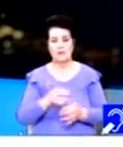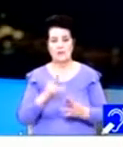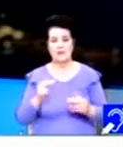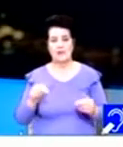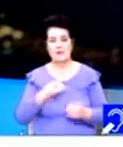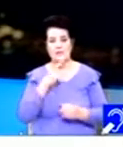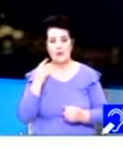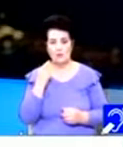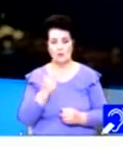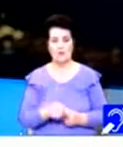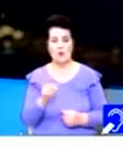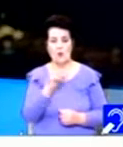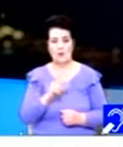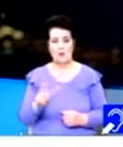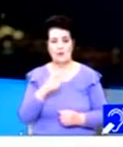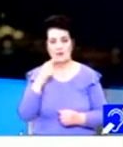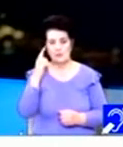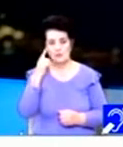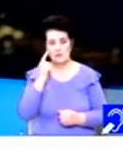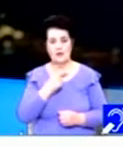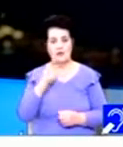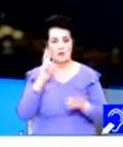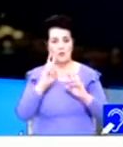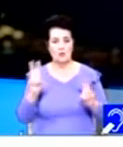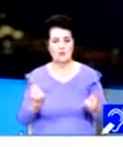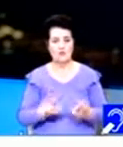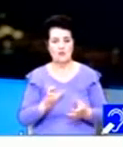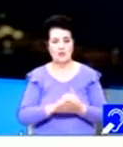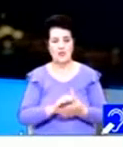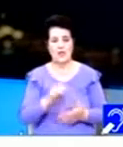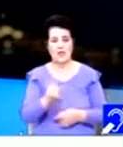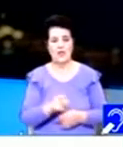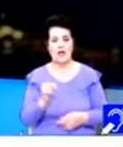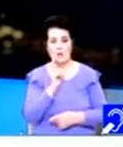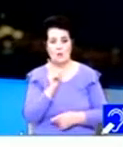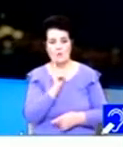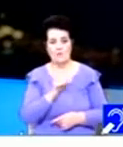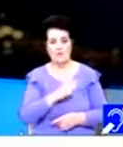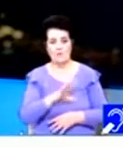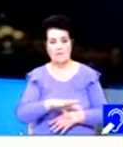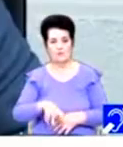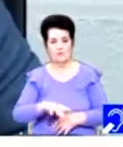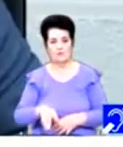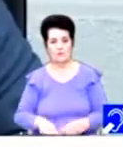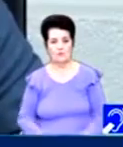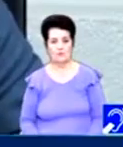Rusă. Oamenii legii cred că ucigașul nu cunoștea victima, iar mobilul crimei ar fi fost jaful.